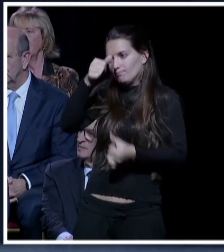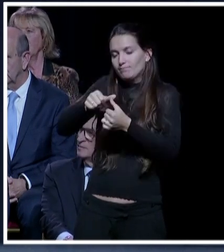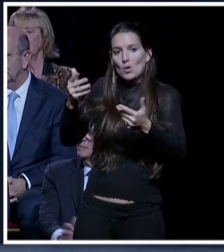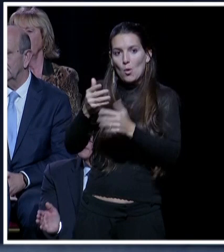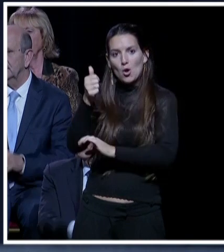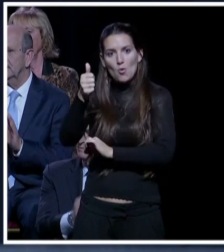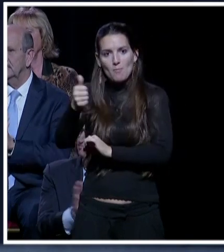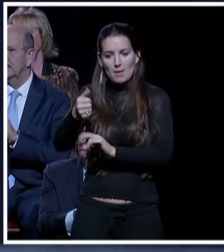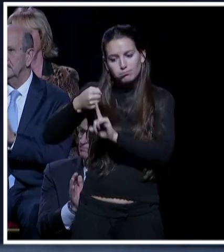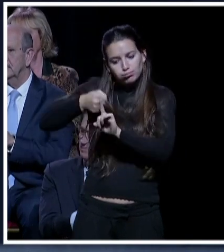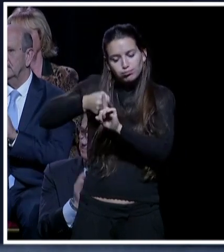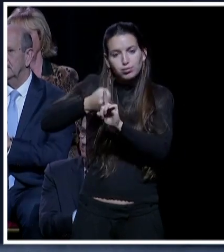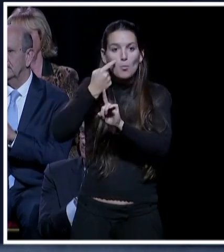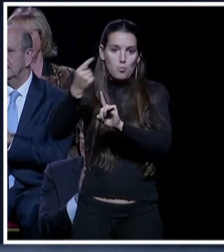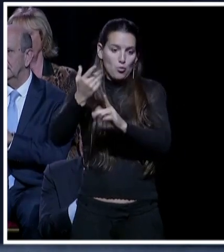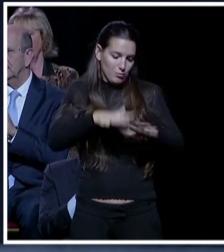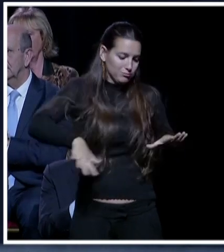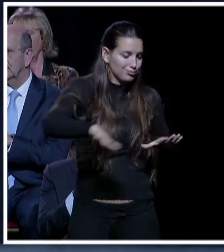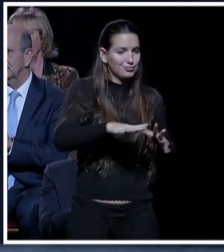nos terres.